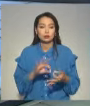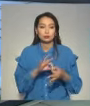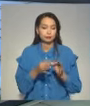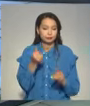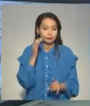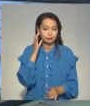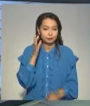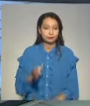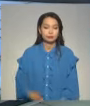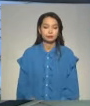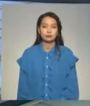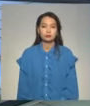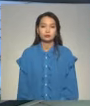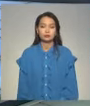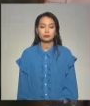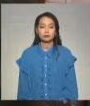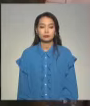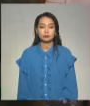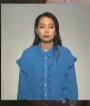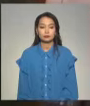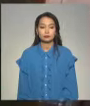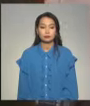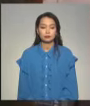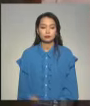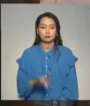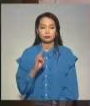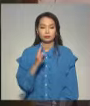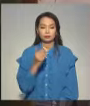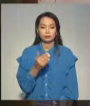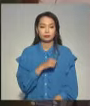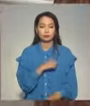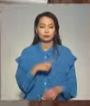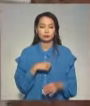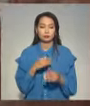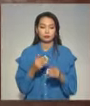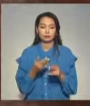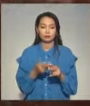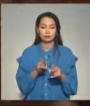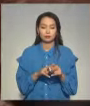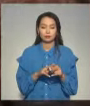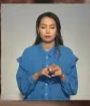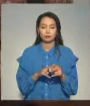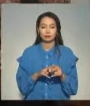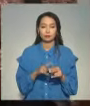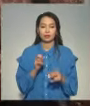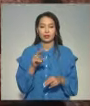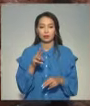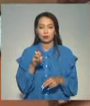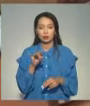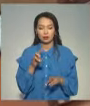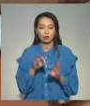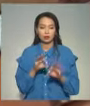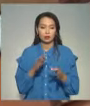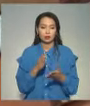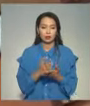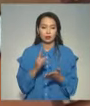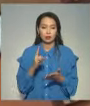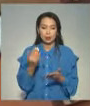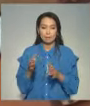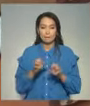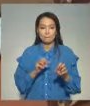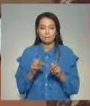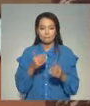Тоқтасынқызы рет-ретімен айтып береді. Балама қарасам, жүрегім езіледі дейді етегі жасқа толған Ақмарал. Айтуынша сол күні бүлдіршінді массаждан